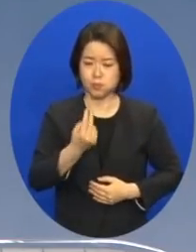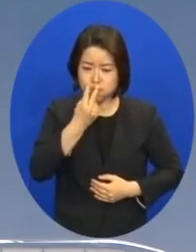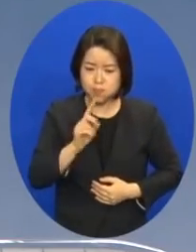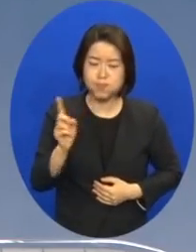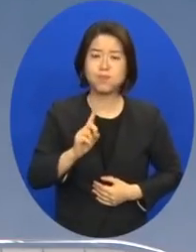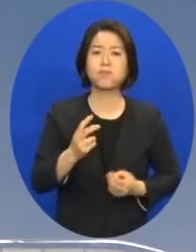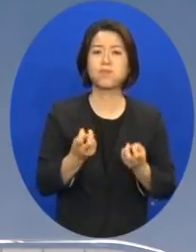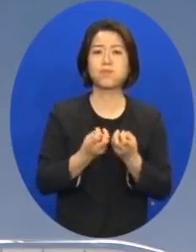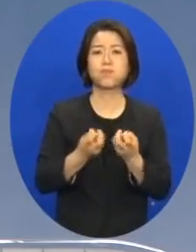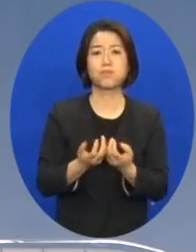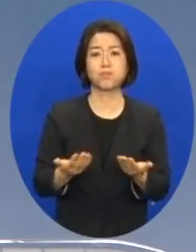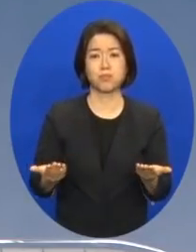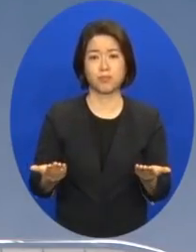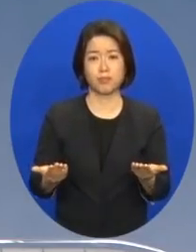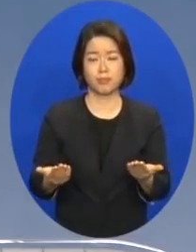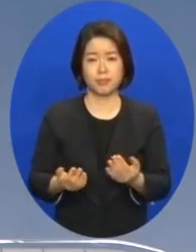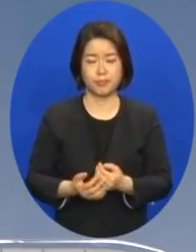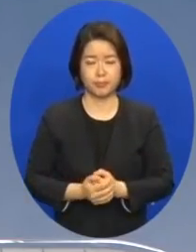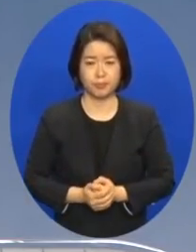어디서 태어납니까?